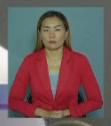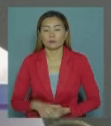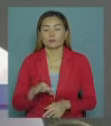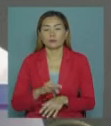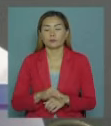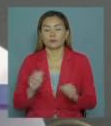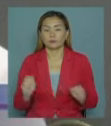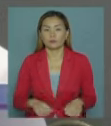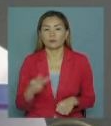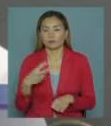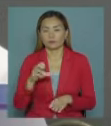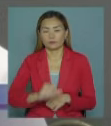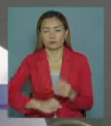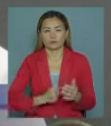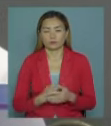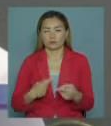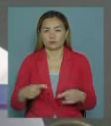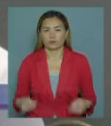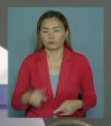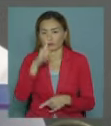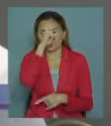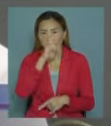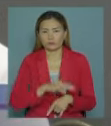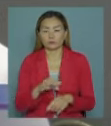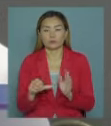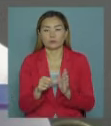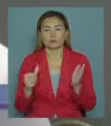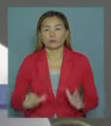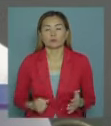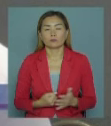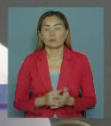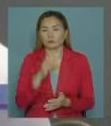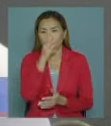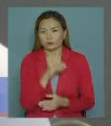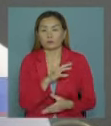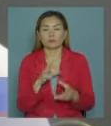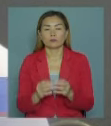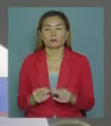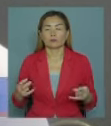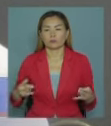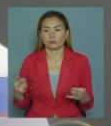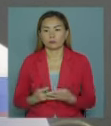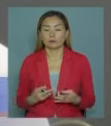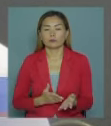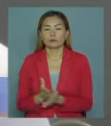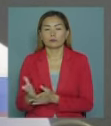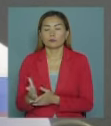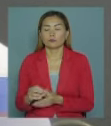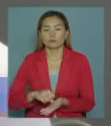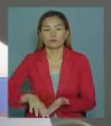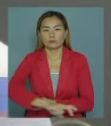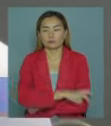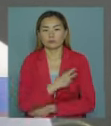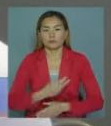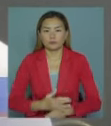Болезнь может длиться от 2 недель до нескольких месяцев, до 6 месяцев. Здесь прежде всего необходимо обратиться к участковому